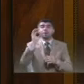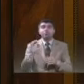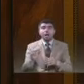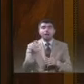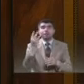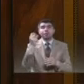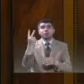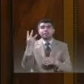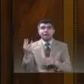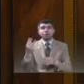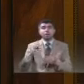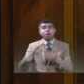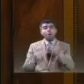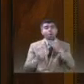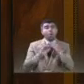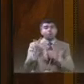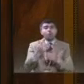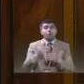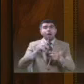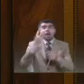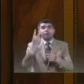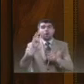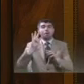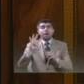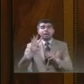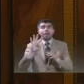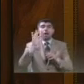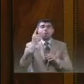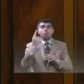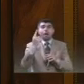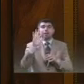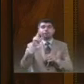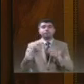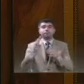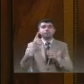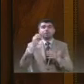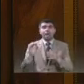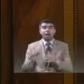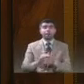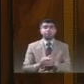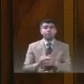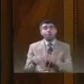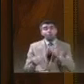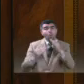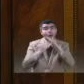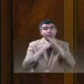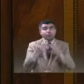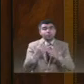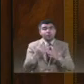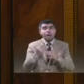إلى 4.9% سنة 2014، ومن المرتقب أن ينحصر هذا العجز في حدود 4.3%